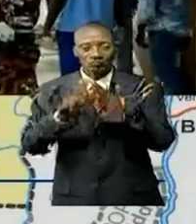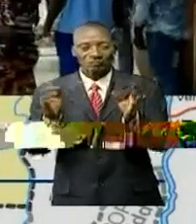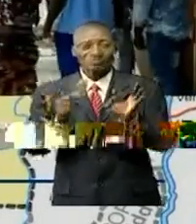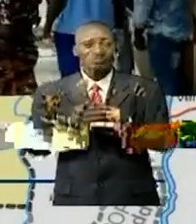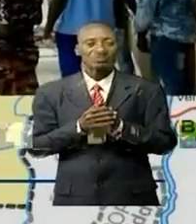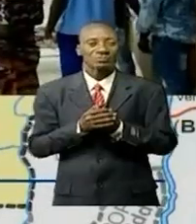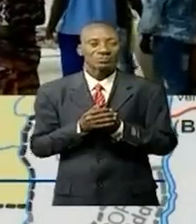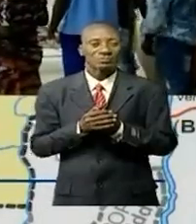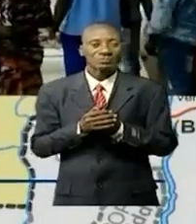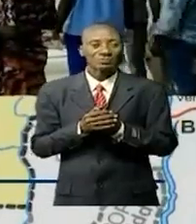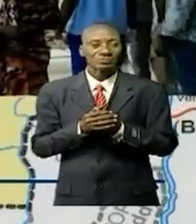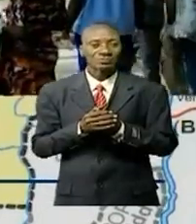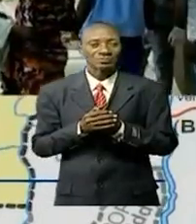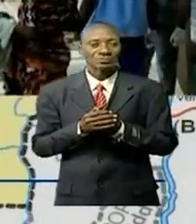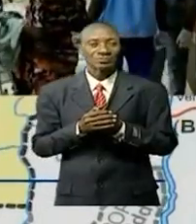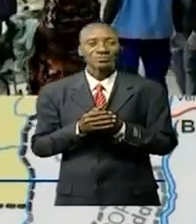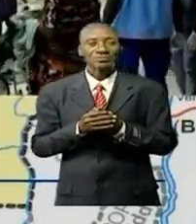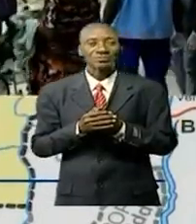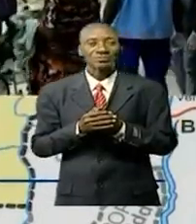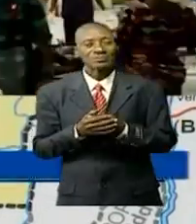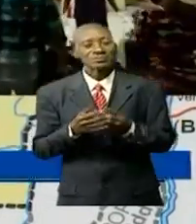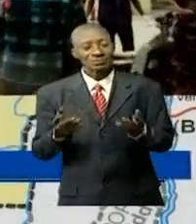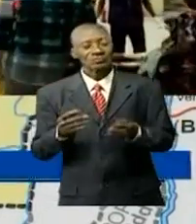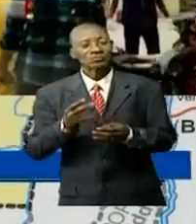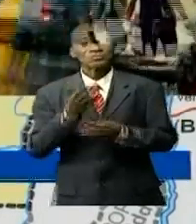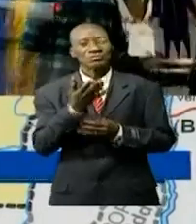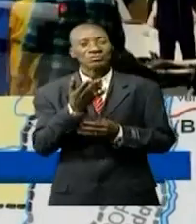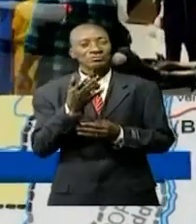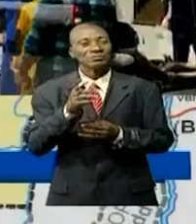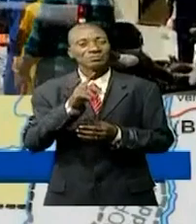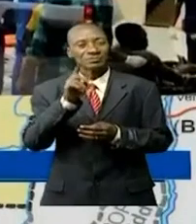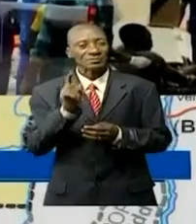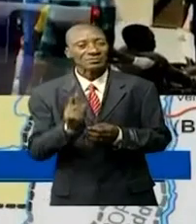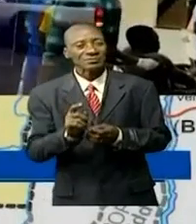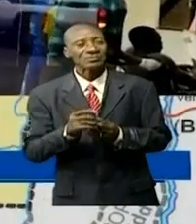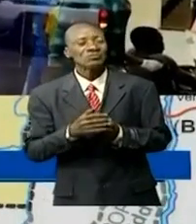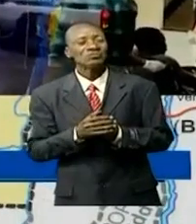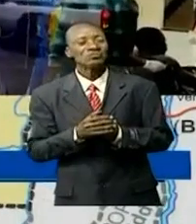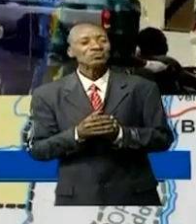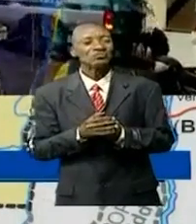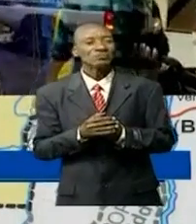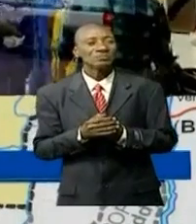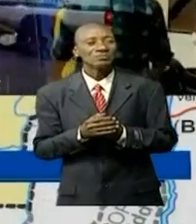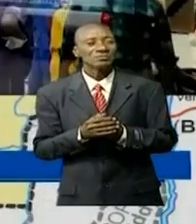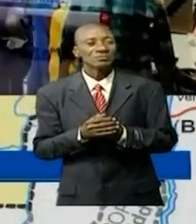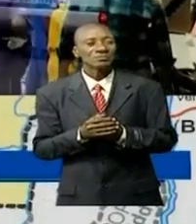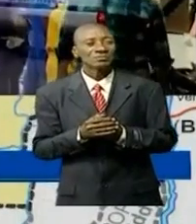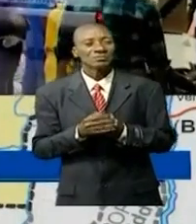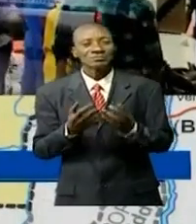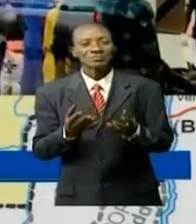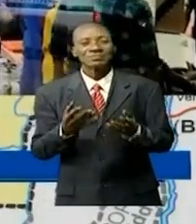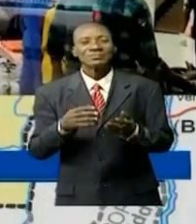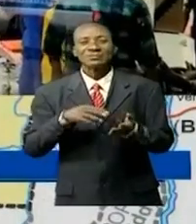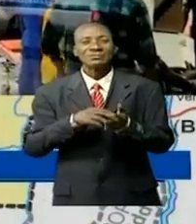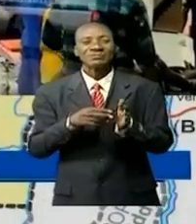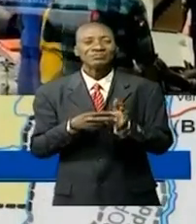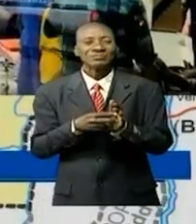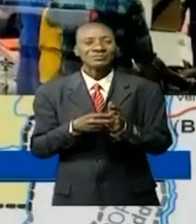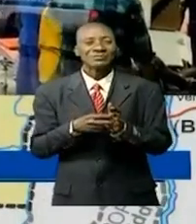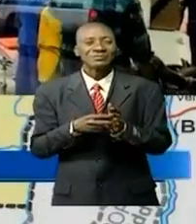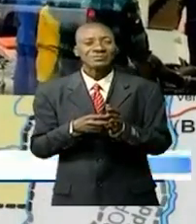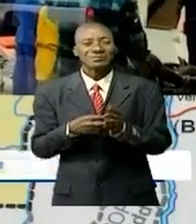notre rédaction va recourir à vous pour plus de détails sur cette situation. Merci, monsieur le